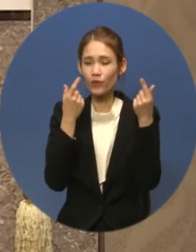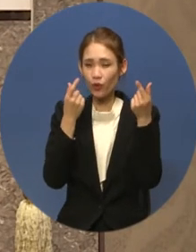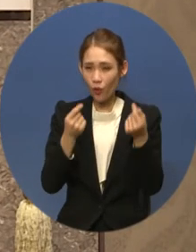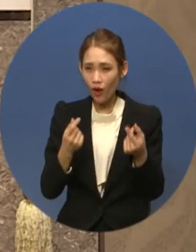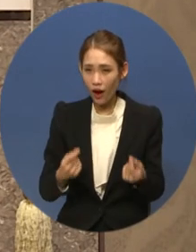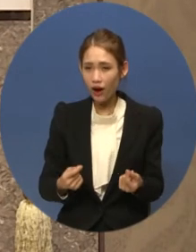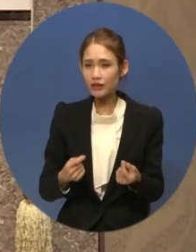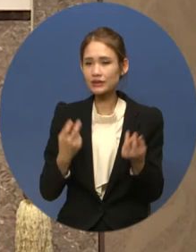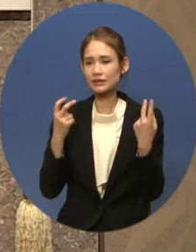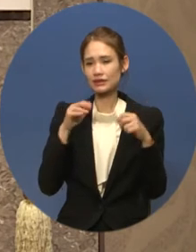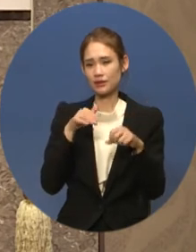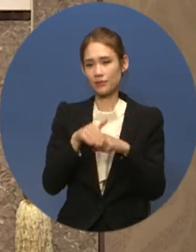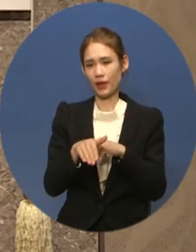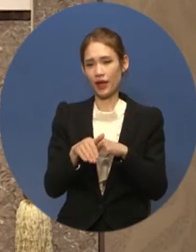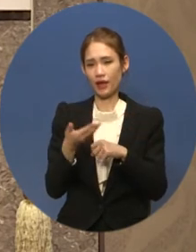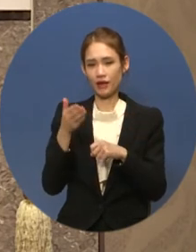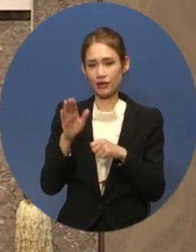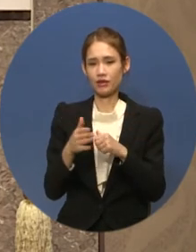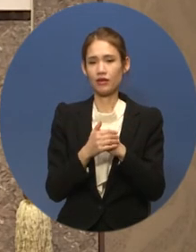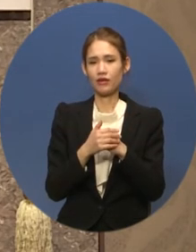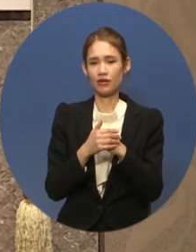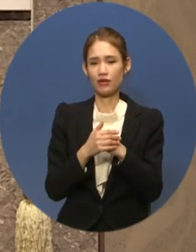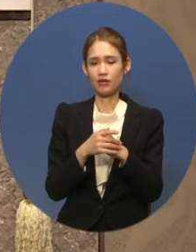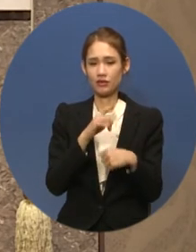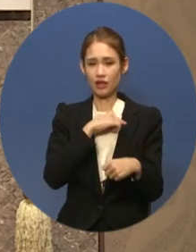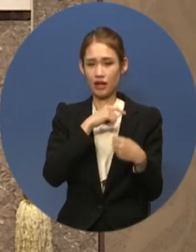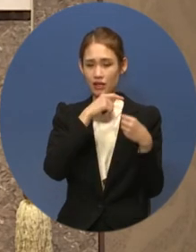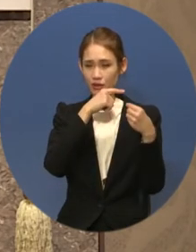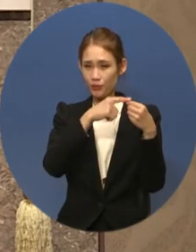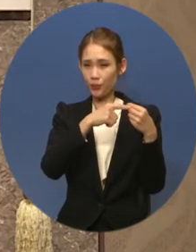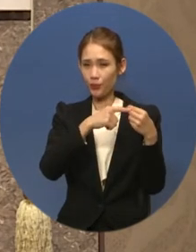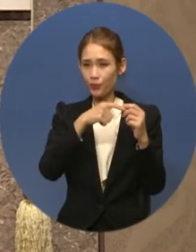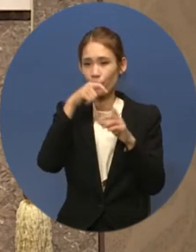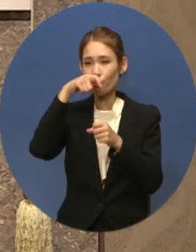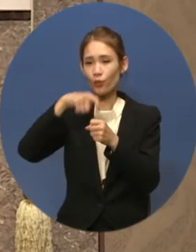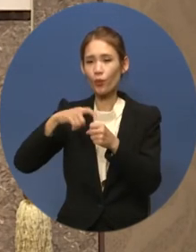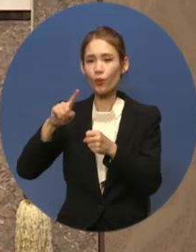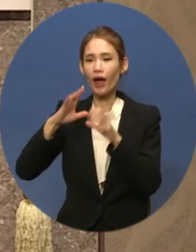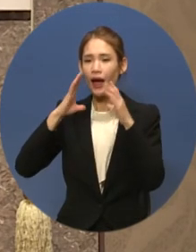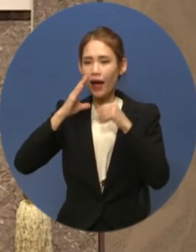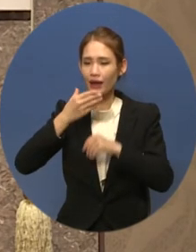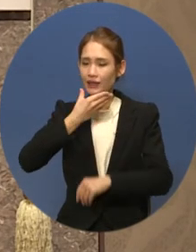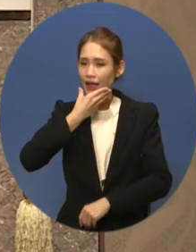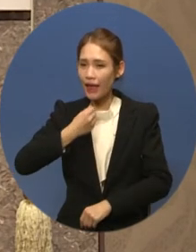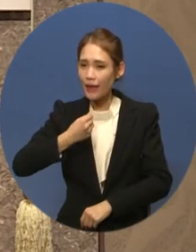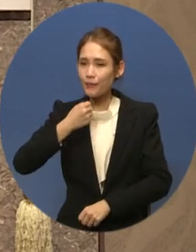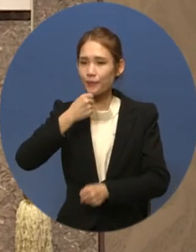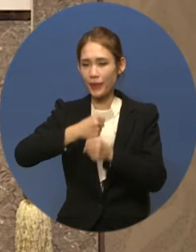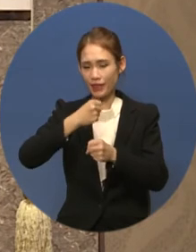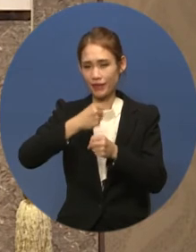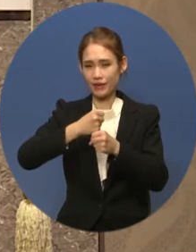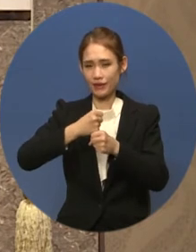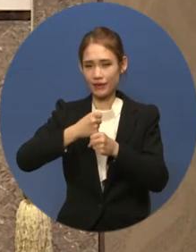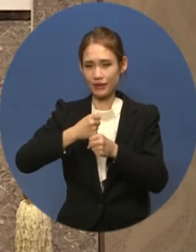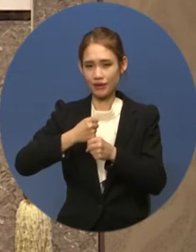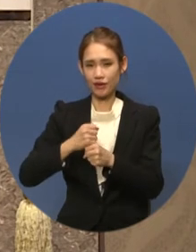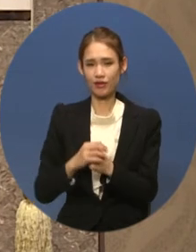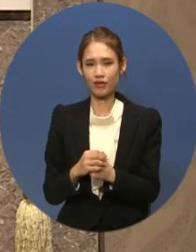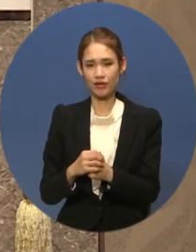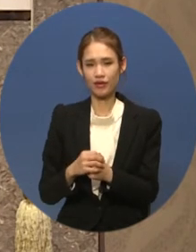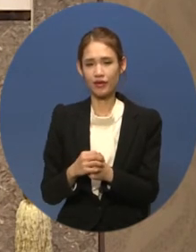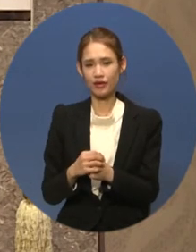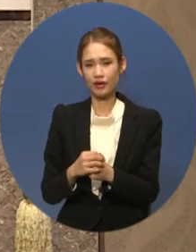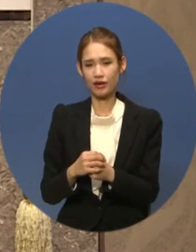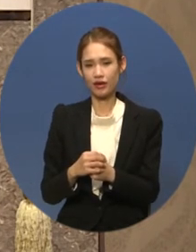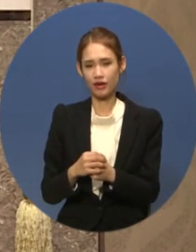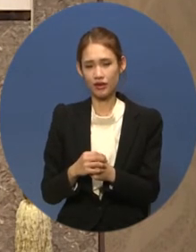되지만 가장 궁극적인 목표는 아이들이 행복한 어린이집 을 만들어 보겠다는 거 아니겠습니까 그렇죠 그래서 어찌보면 어